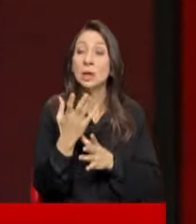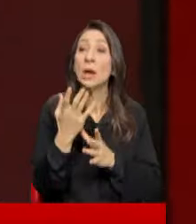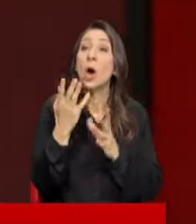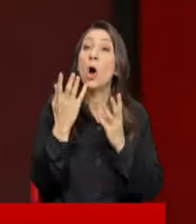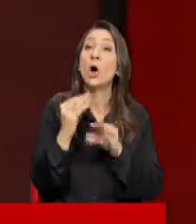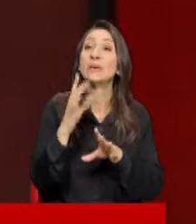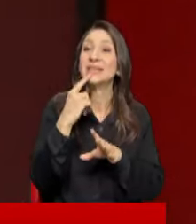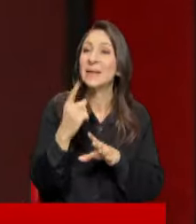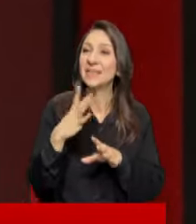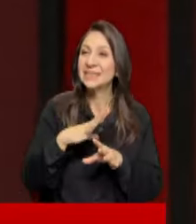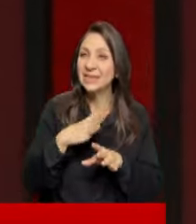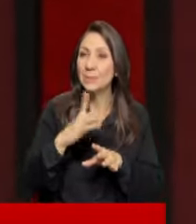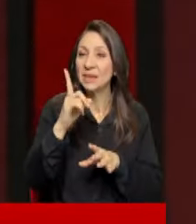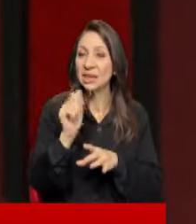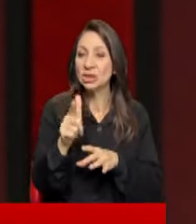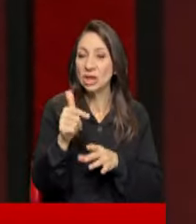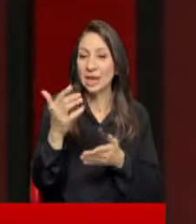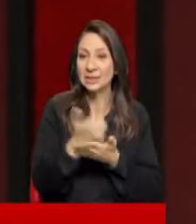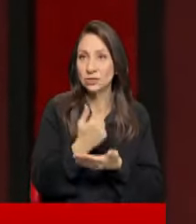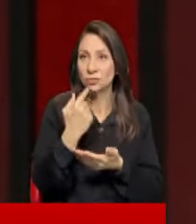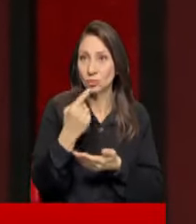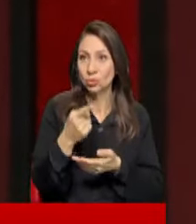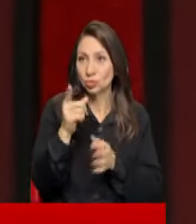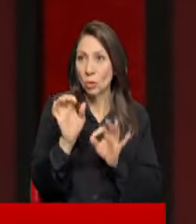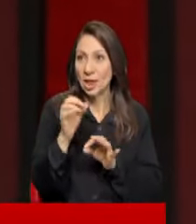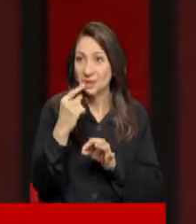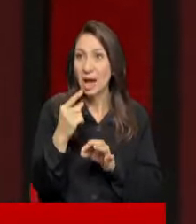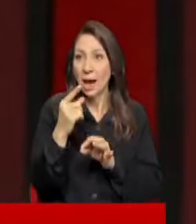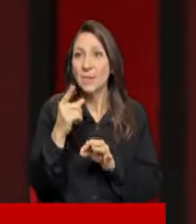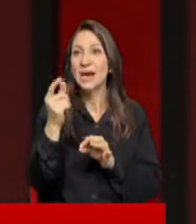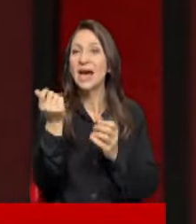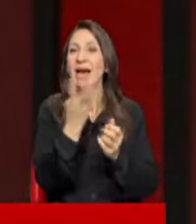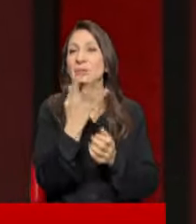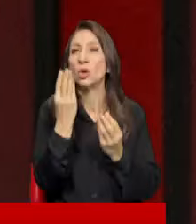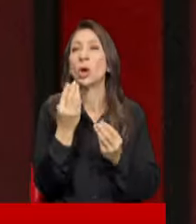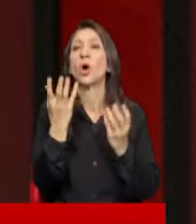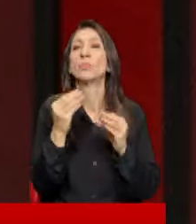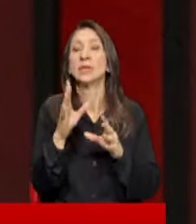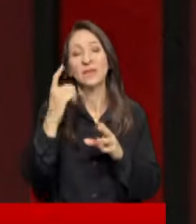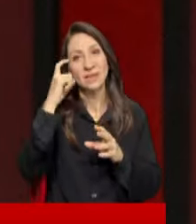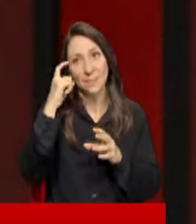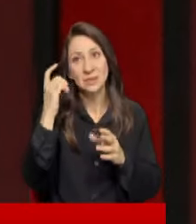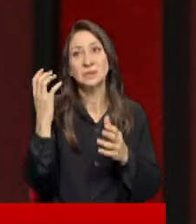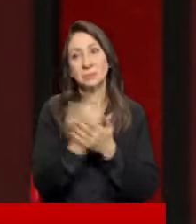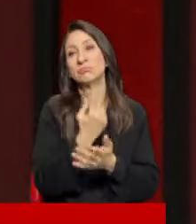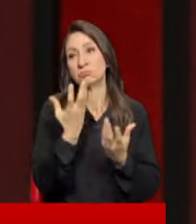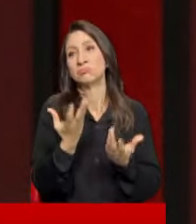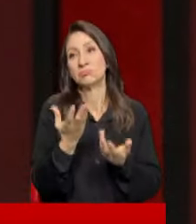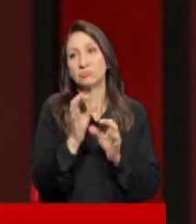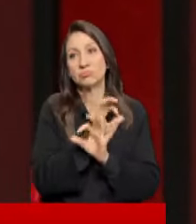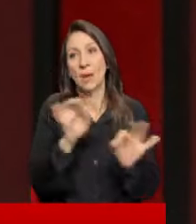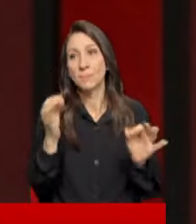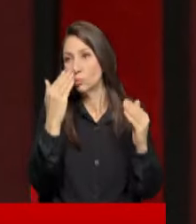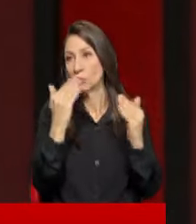dediğim sadece bir ilçe kazanıyoruz bu durumda demiştiniz. Hani evet. Rakamsal olarak tutmadı ama öngörünüz yani